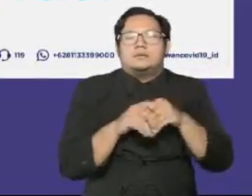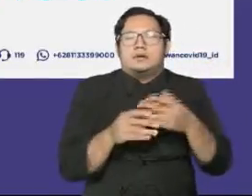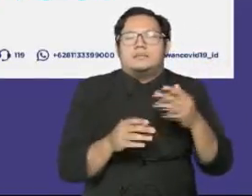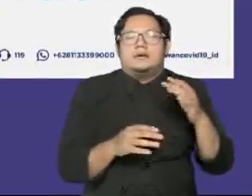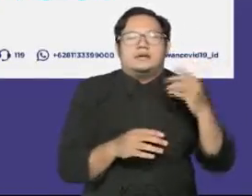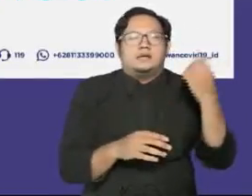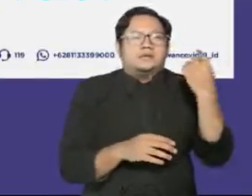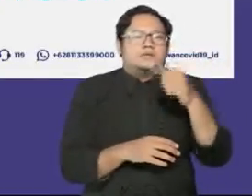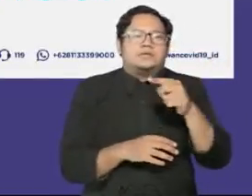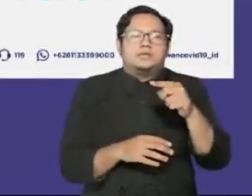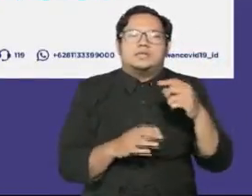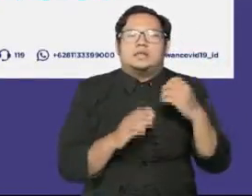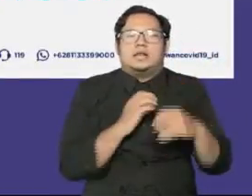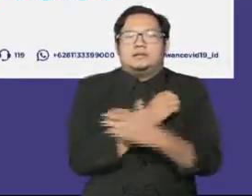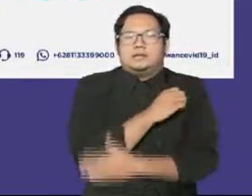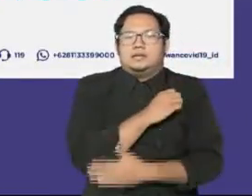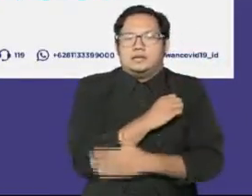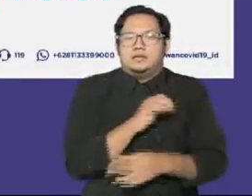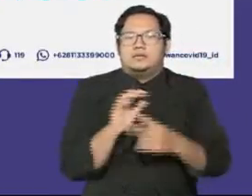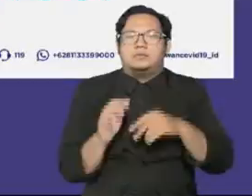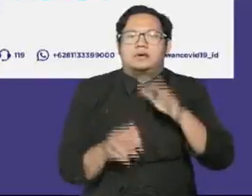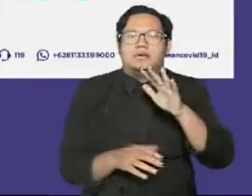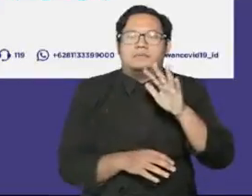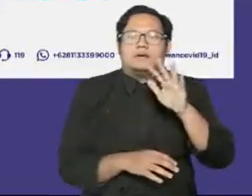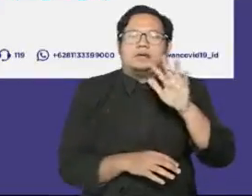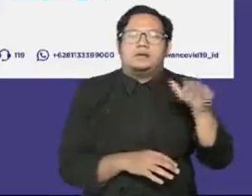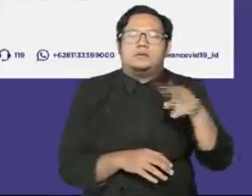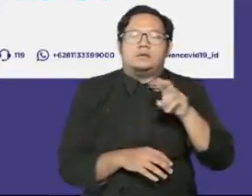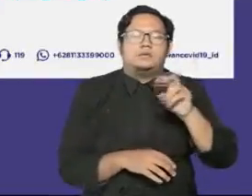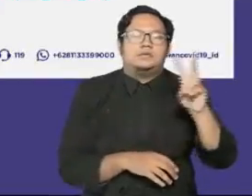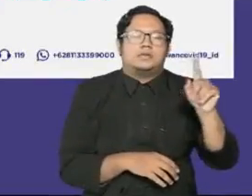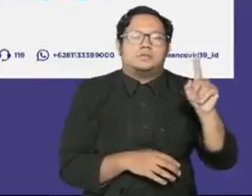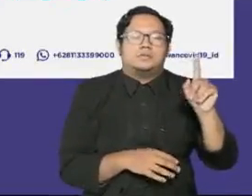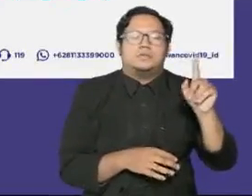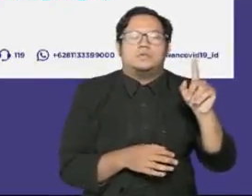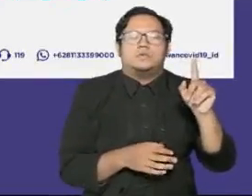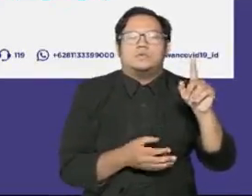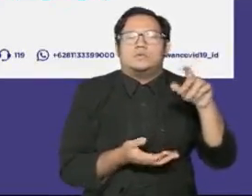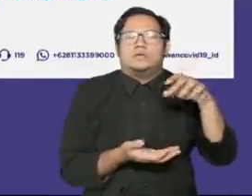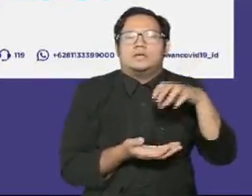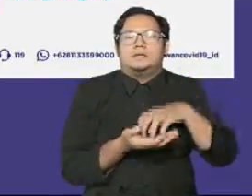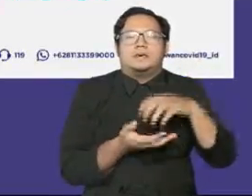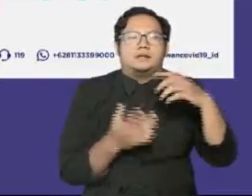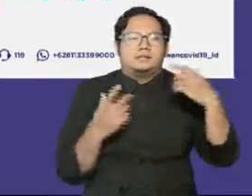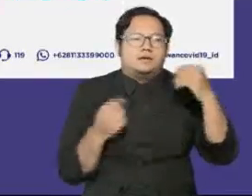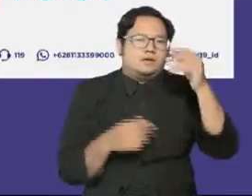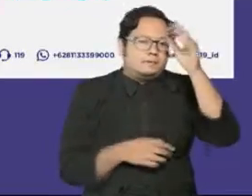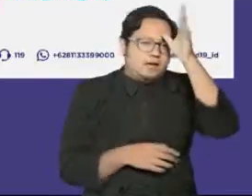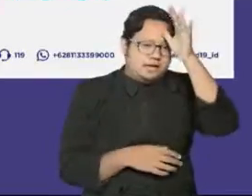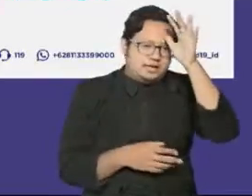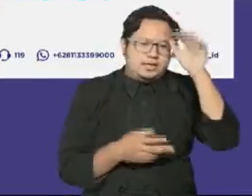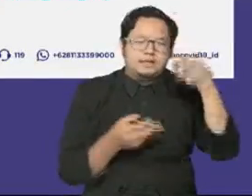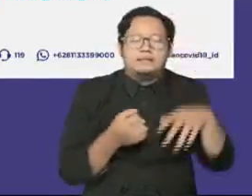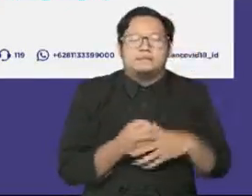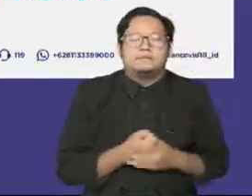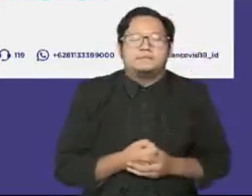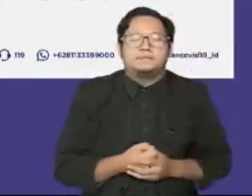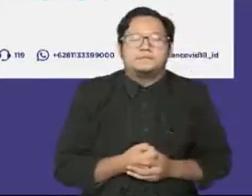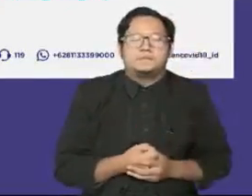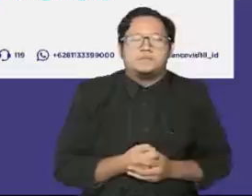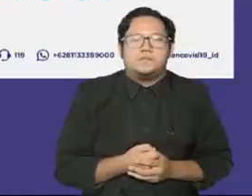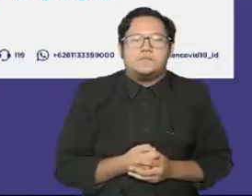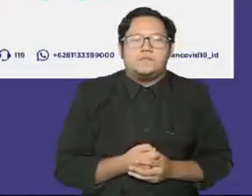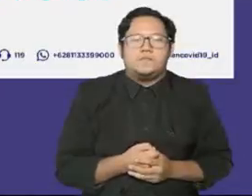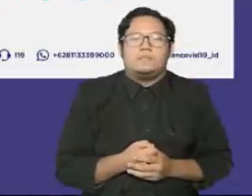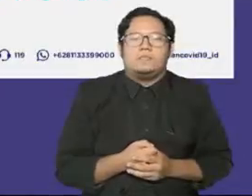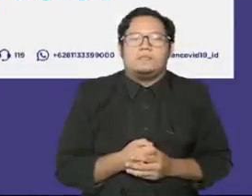54 untuk ppkm dinon Jawa Bali dan 55 di jawa-bali Hai kebijakan